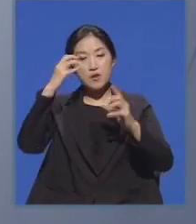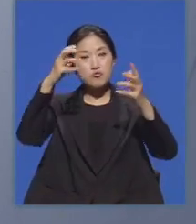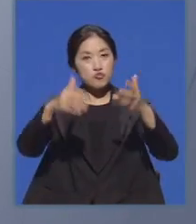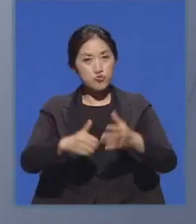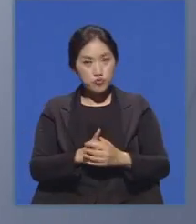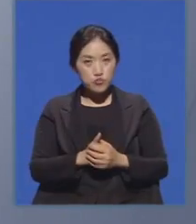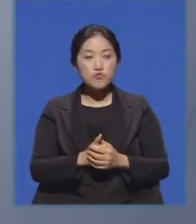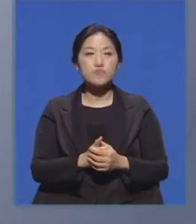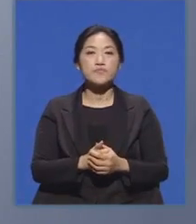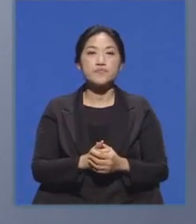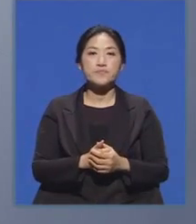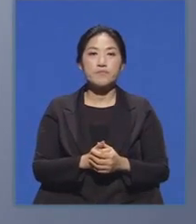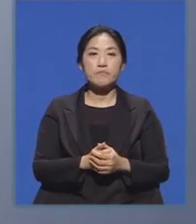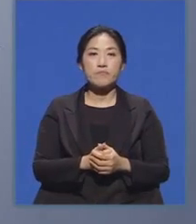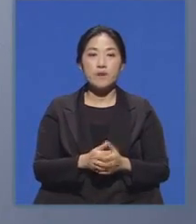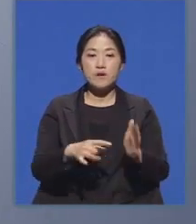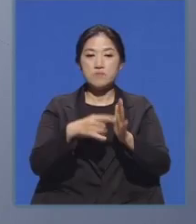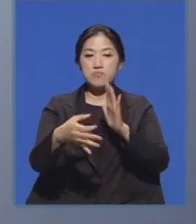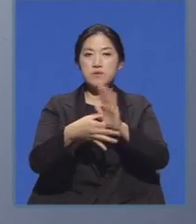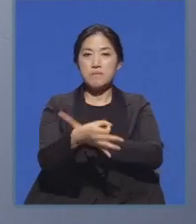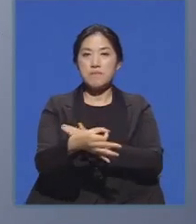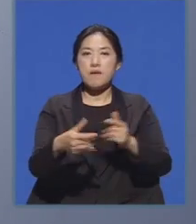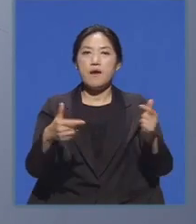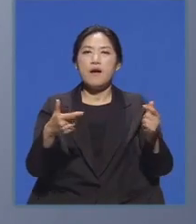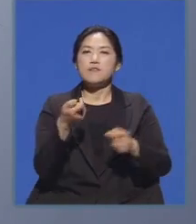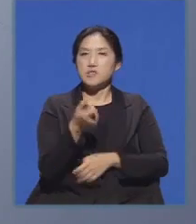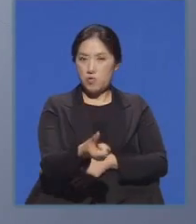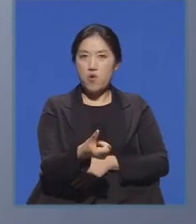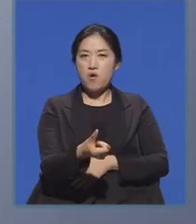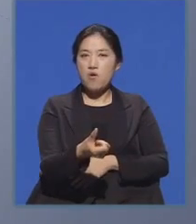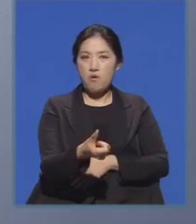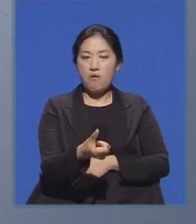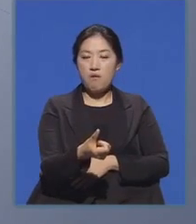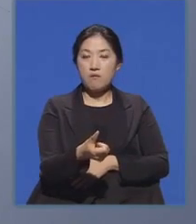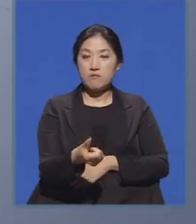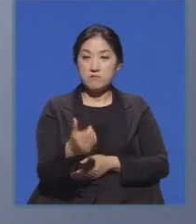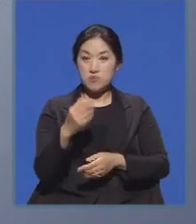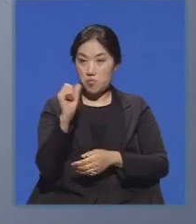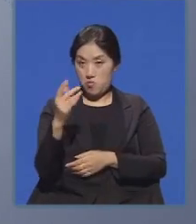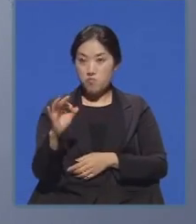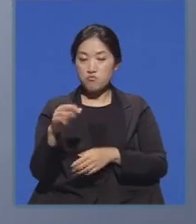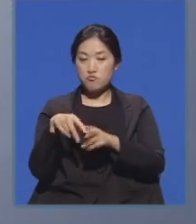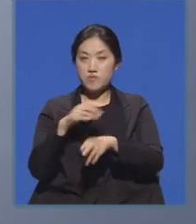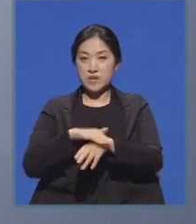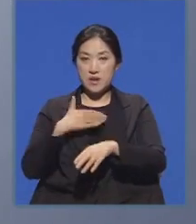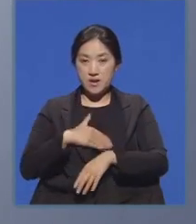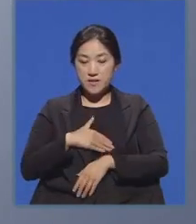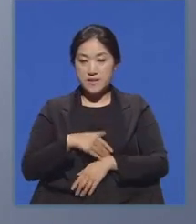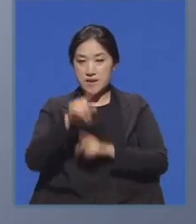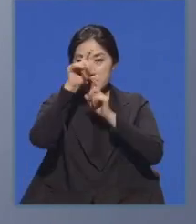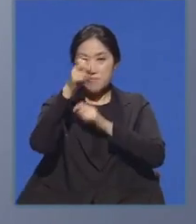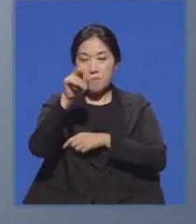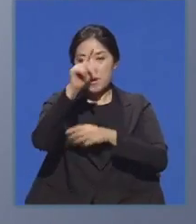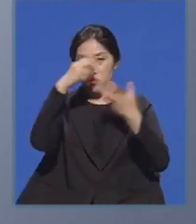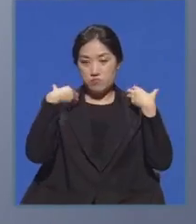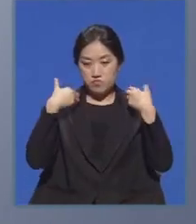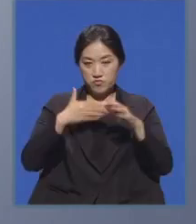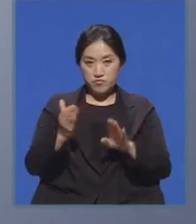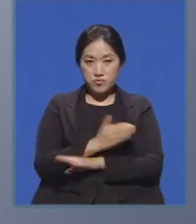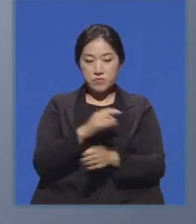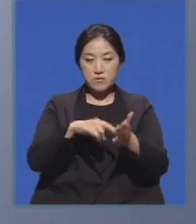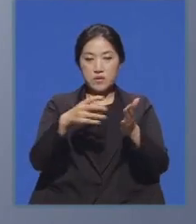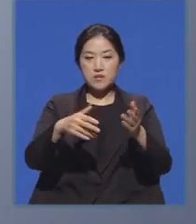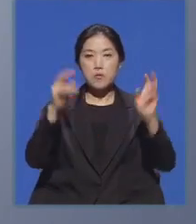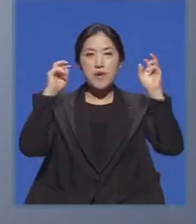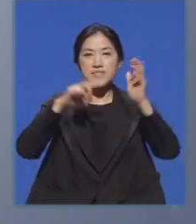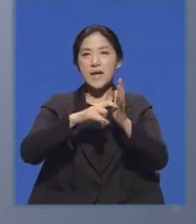우리나라는 조세 부담률이 굉장히 낮은 나라라는 건 홍보님 잘 아실 거고요. 이명박 정부 들어와서 세금